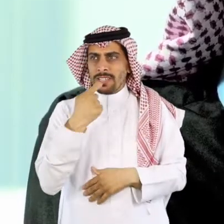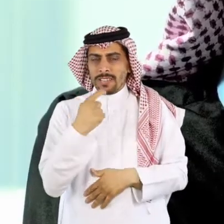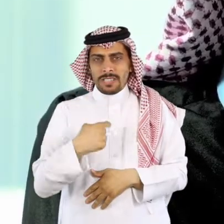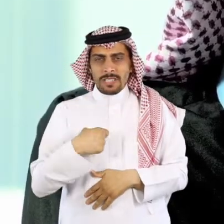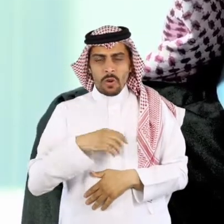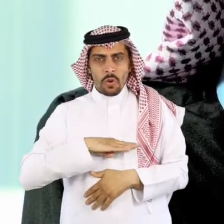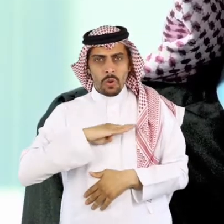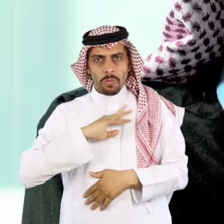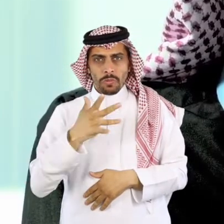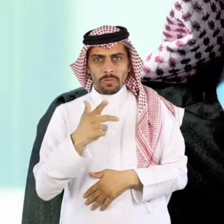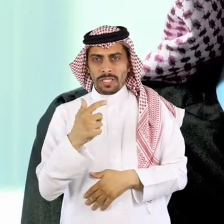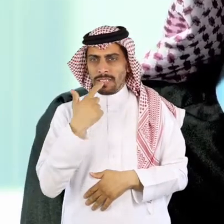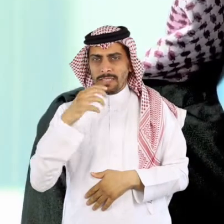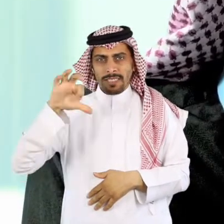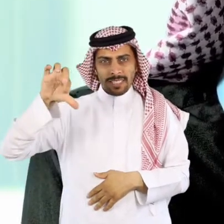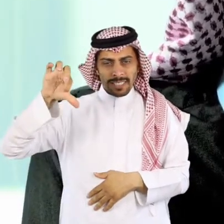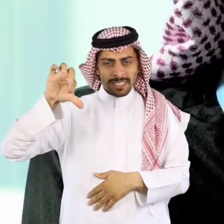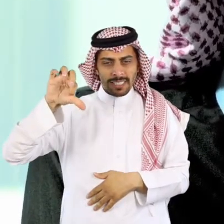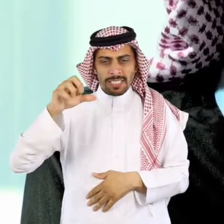وأنا عمري يمكن